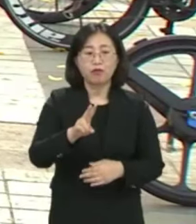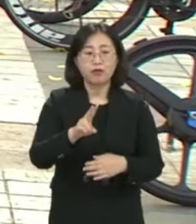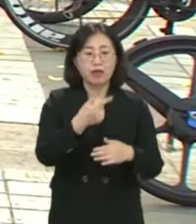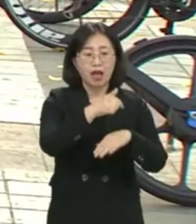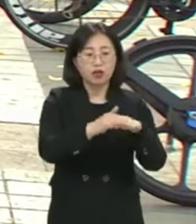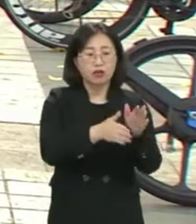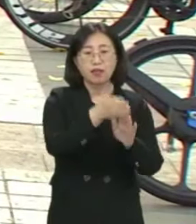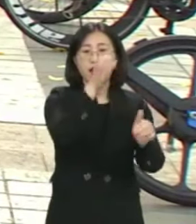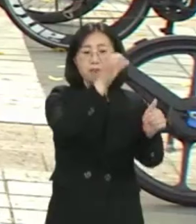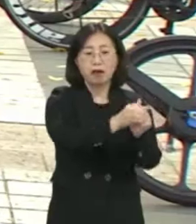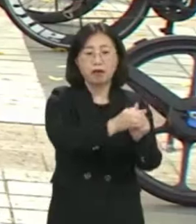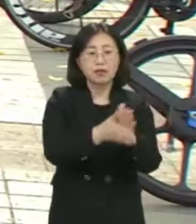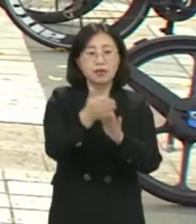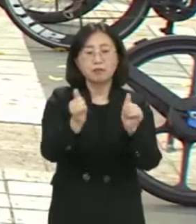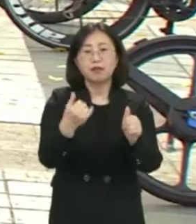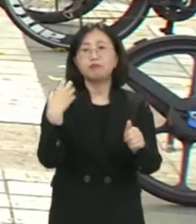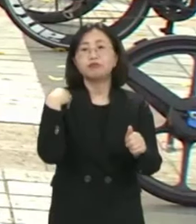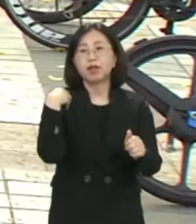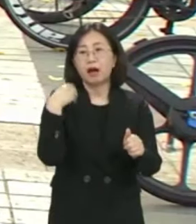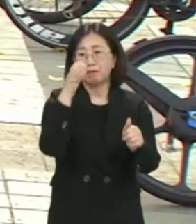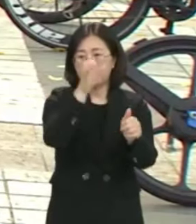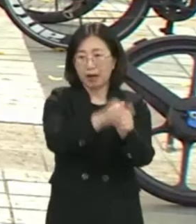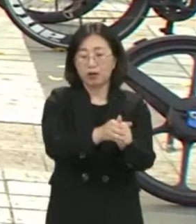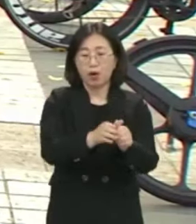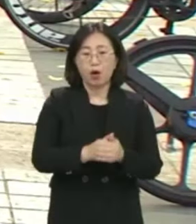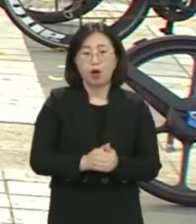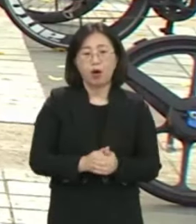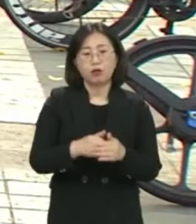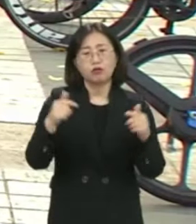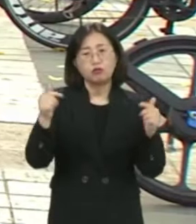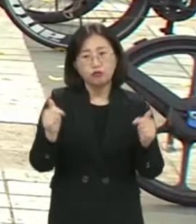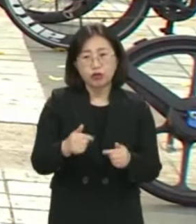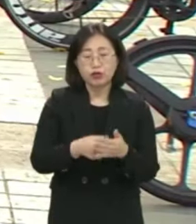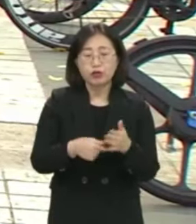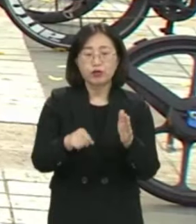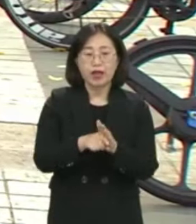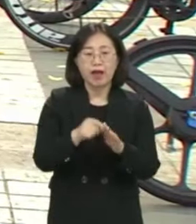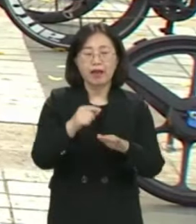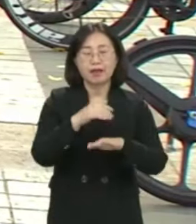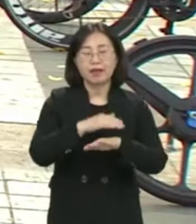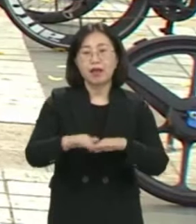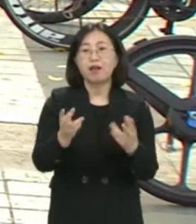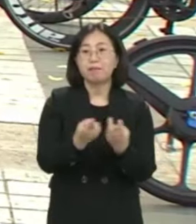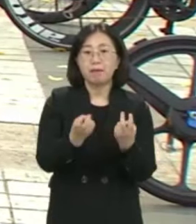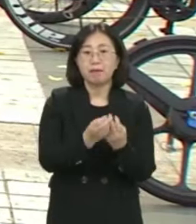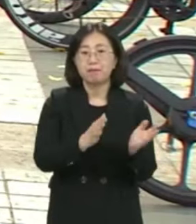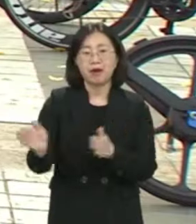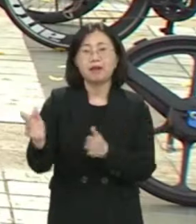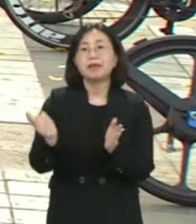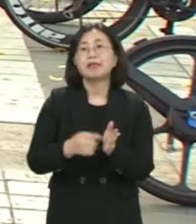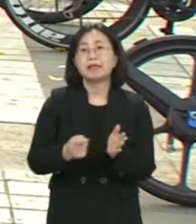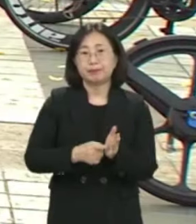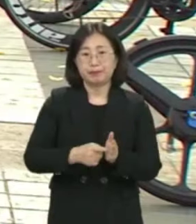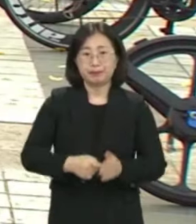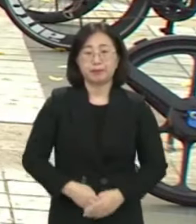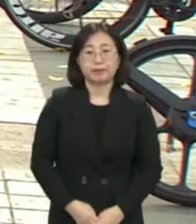수밖에 없습니다 시민 부담을 줄이기 위해 보다 책임 있는 대전시의 대책 마련이 시급합니다 TJB